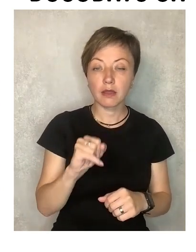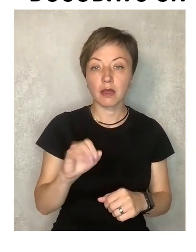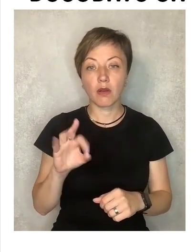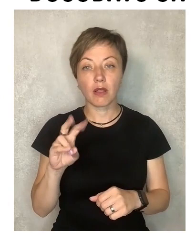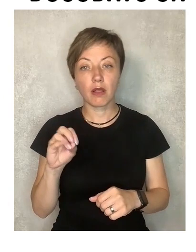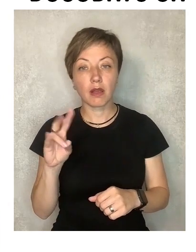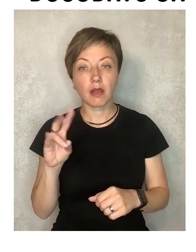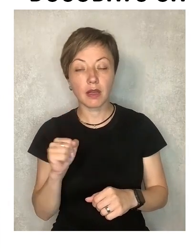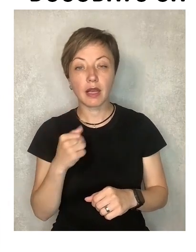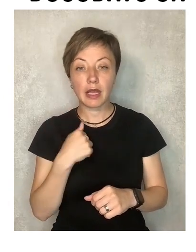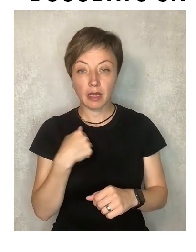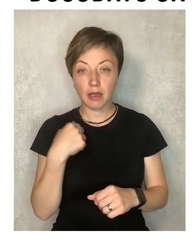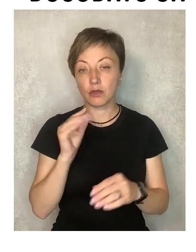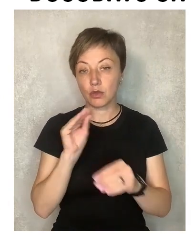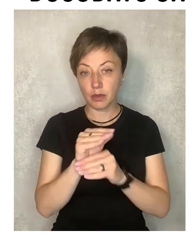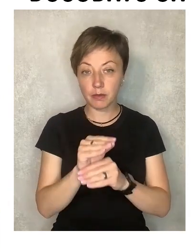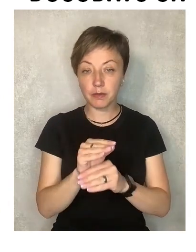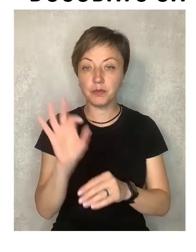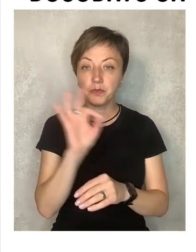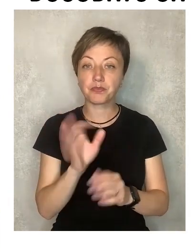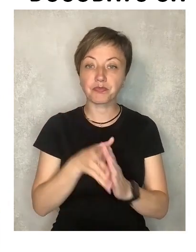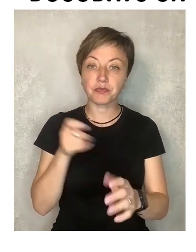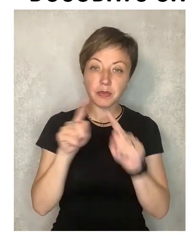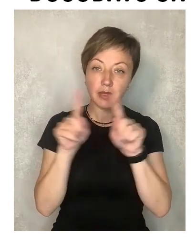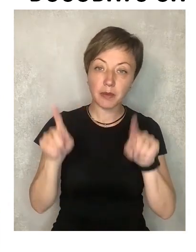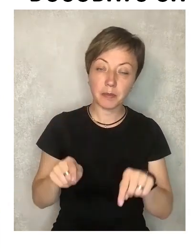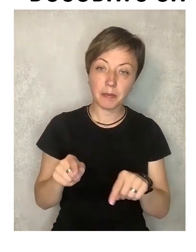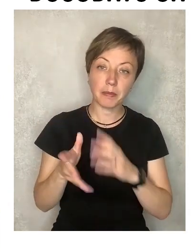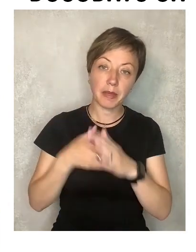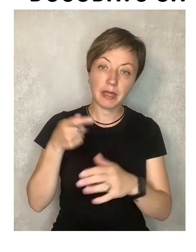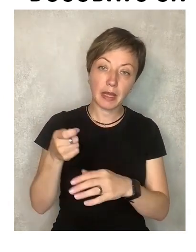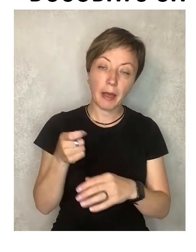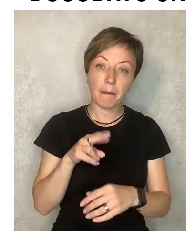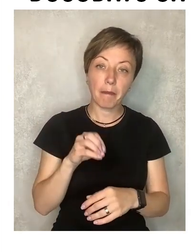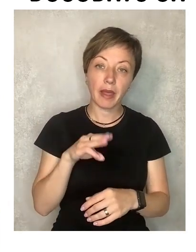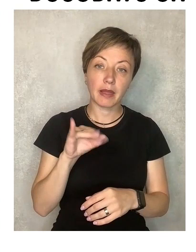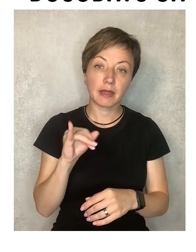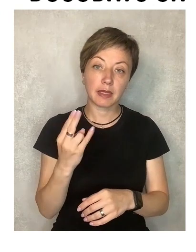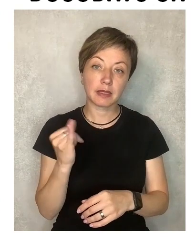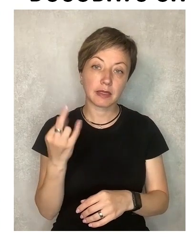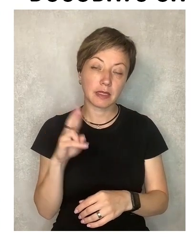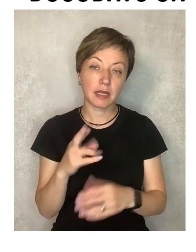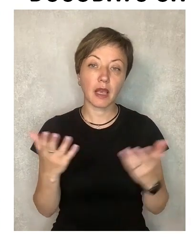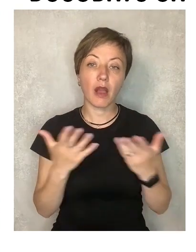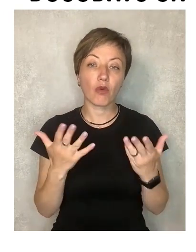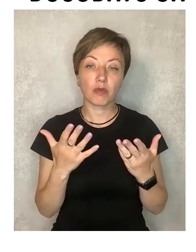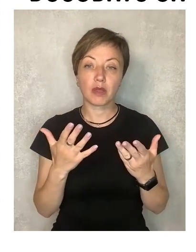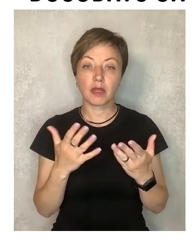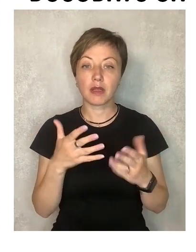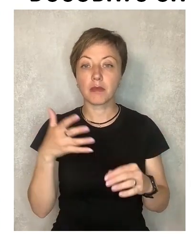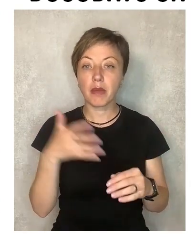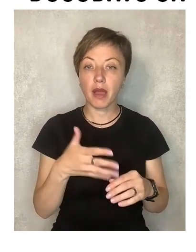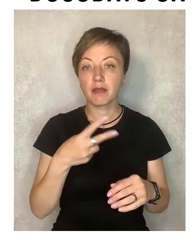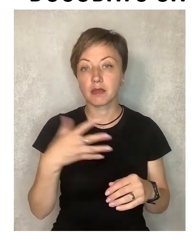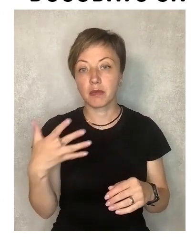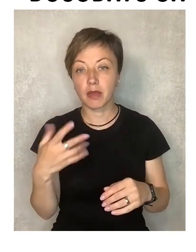щодо петиції додам. Як я з самого початку сказала, яку б ви петицію на 5 тисяч, 25 тисяч чи 100